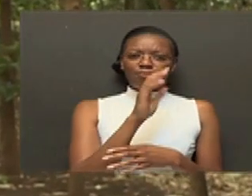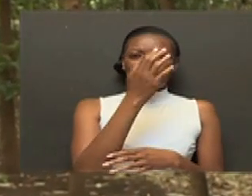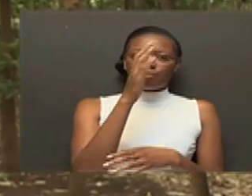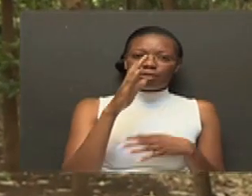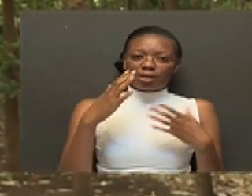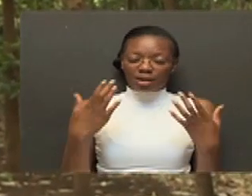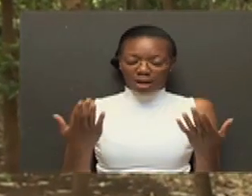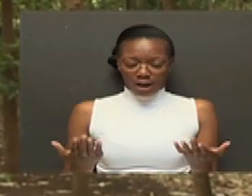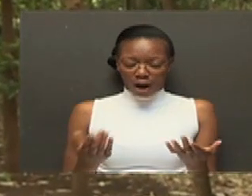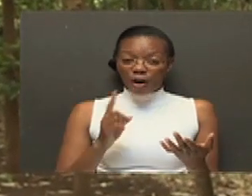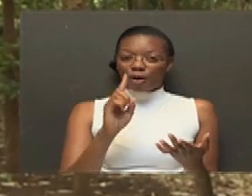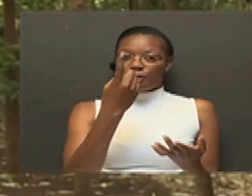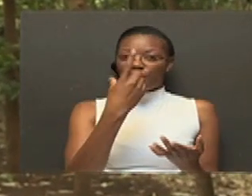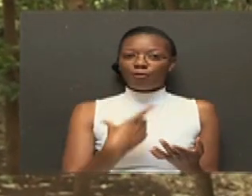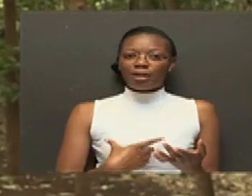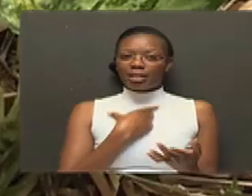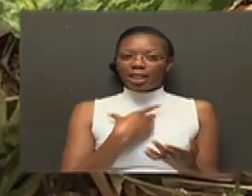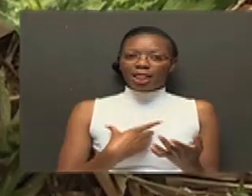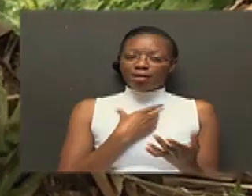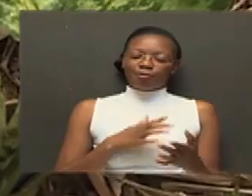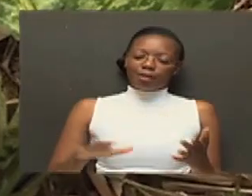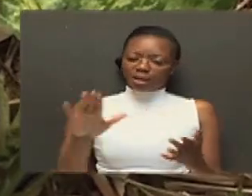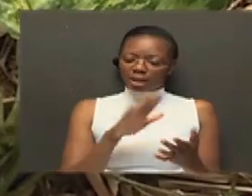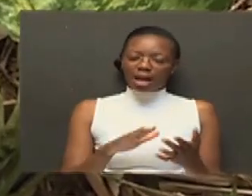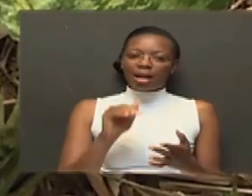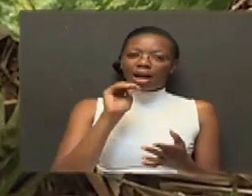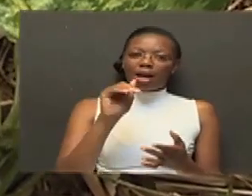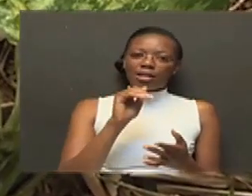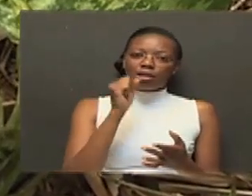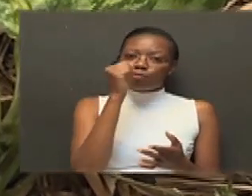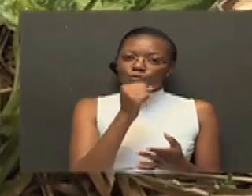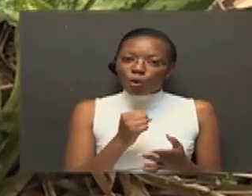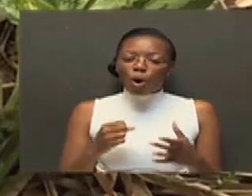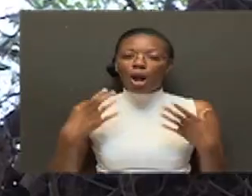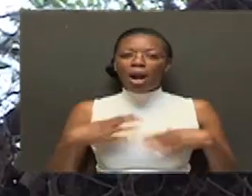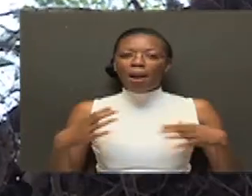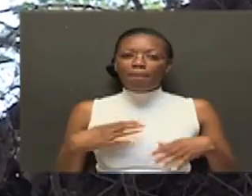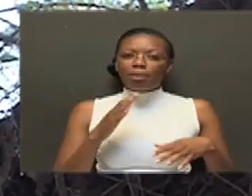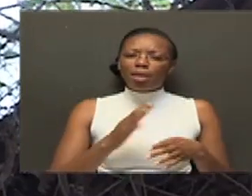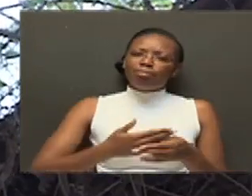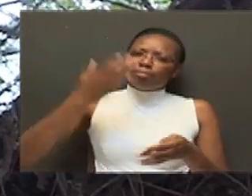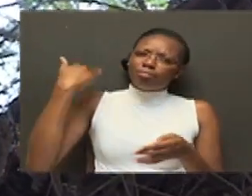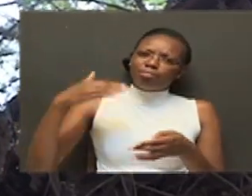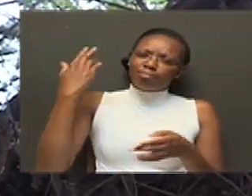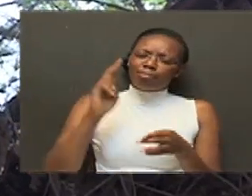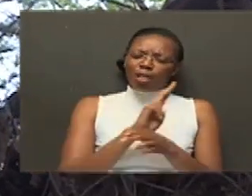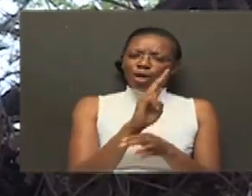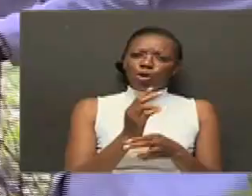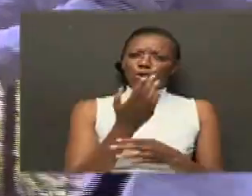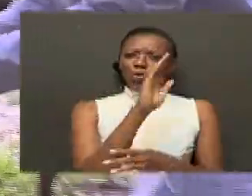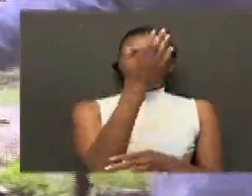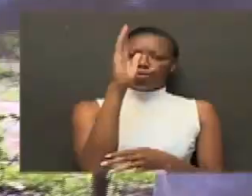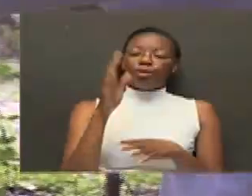Kwanza, wao hutembelea sehemu fulani na kuwauliza wazee wanaoishi eneo hilo jinsi walivyokuwa